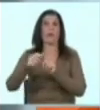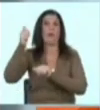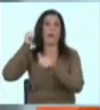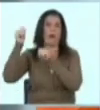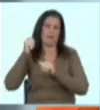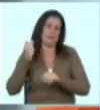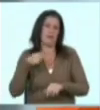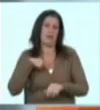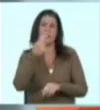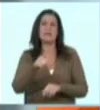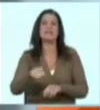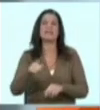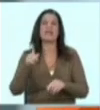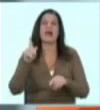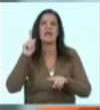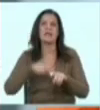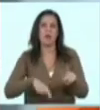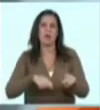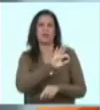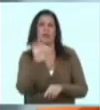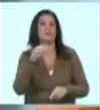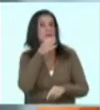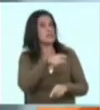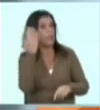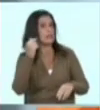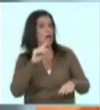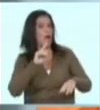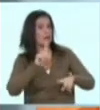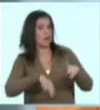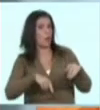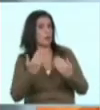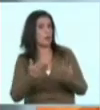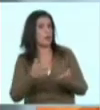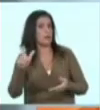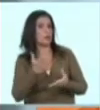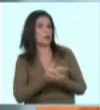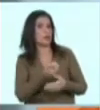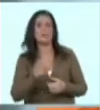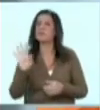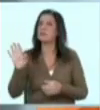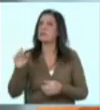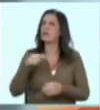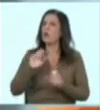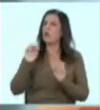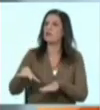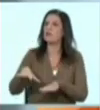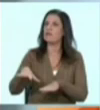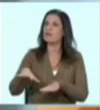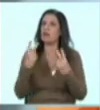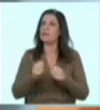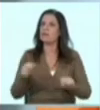טעות להפקיד בידיו, מיקי זוהר. אנחנו לא נוותר. זו הייתה טעות להפקיד בידיו את האגף הזה. אנחנו לא נוותר על הערכים הליברליים שאנחנו מאמינים בהם. נו. ומצד שני, אנחנו